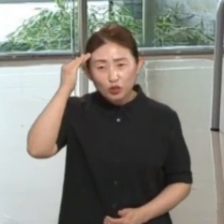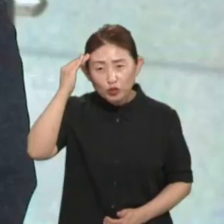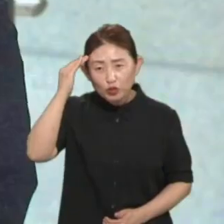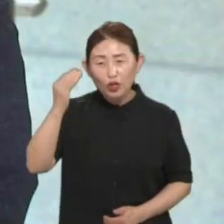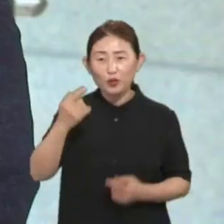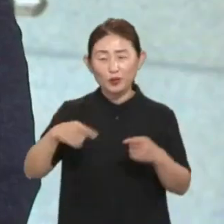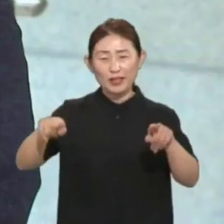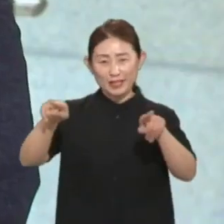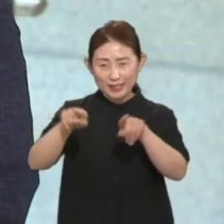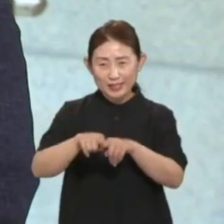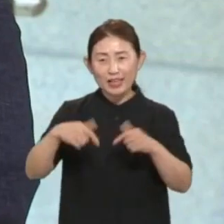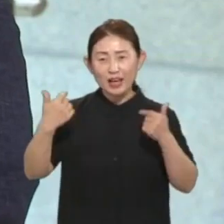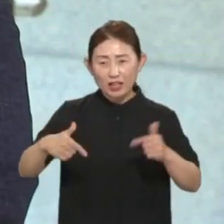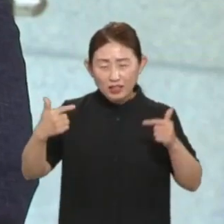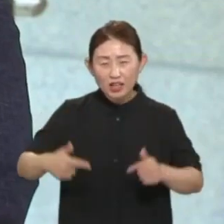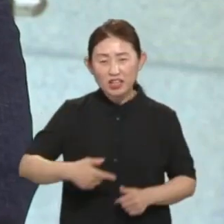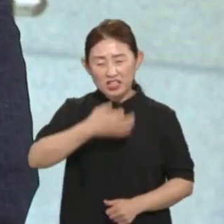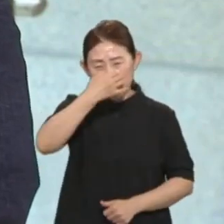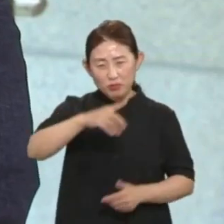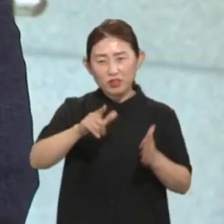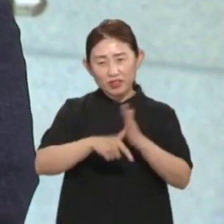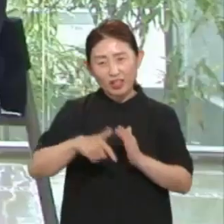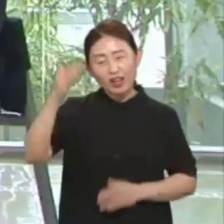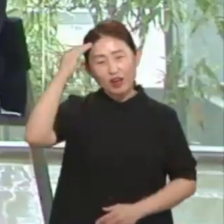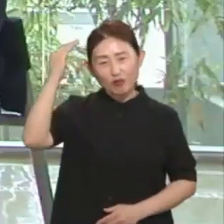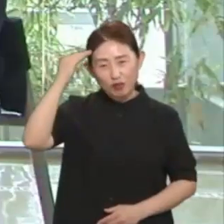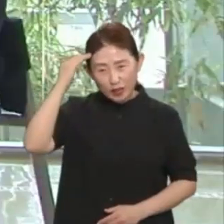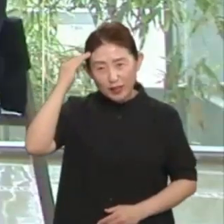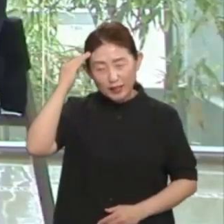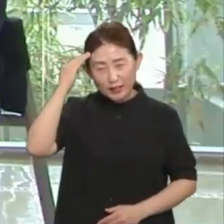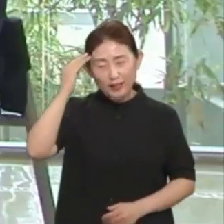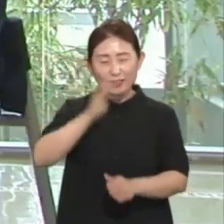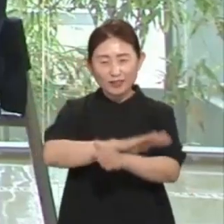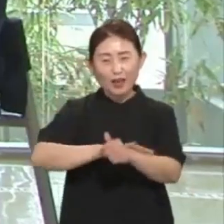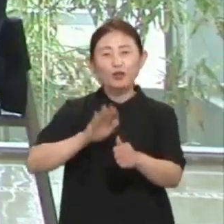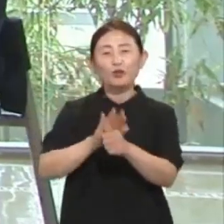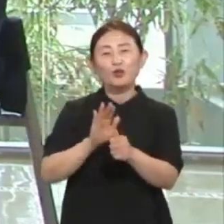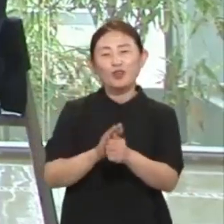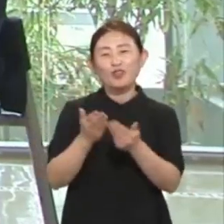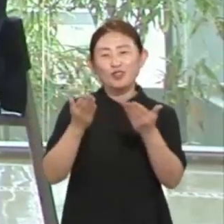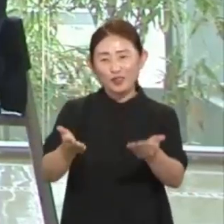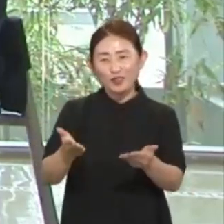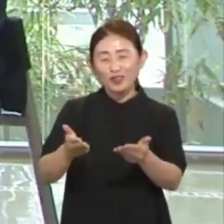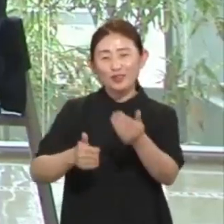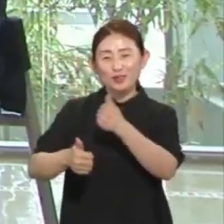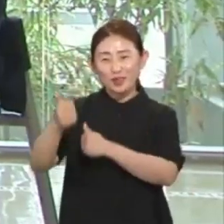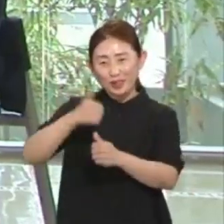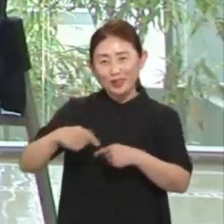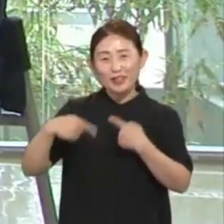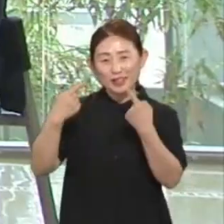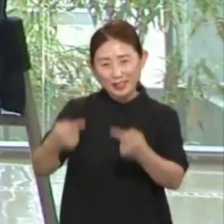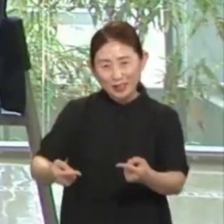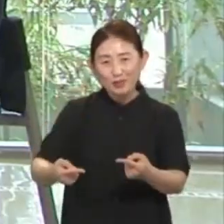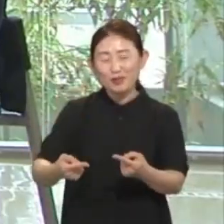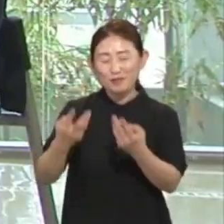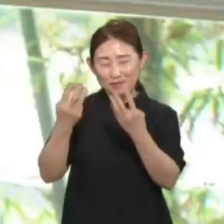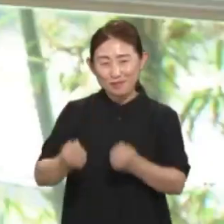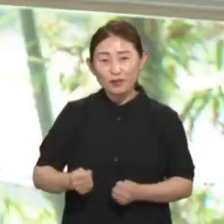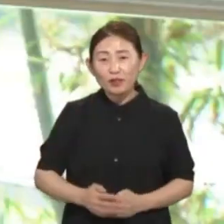한국하고 같이 했고 어려운 때도 같이 함께 한국을 지켜주는 그런 일에 좀 참여한 건